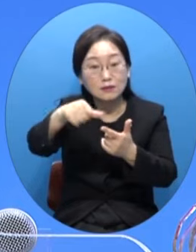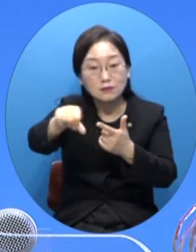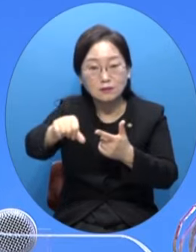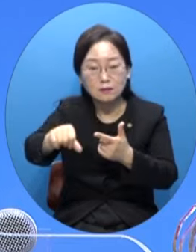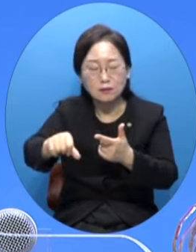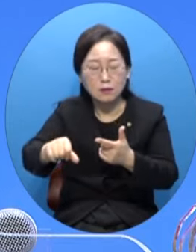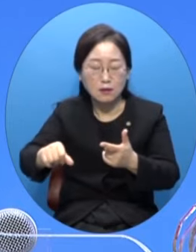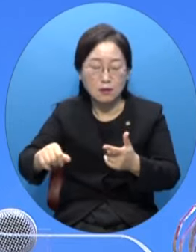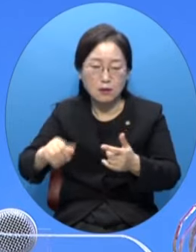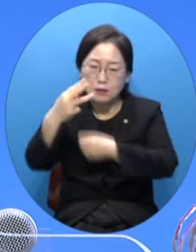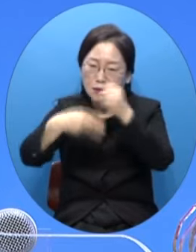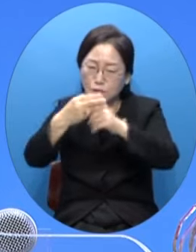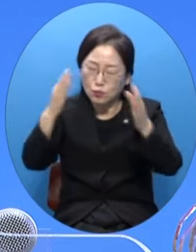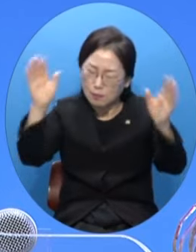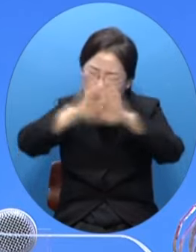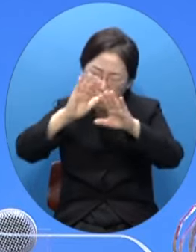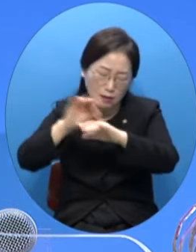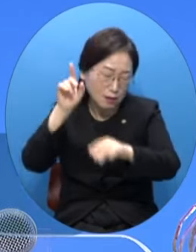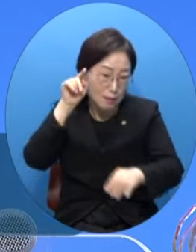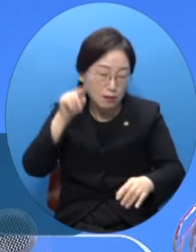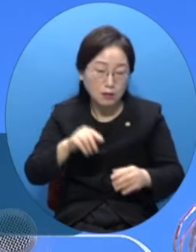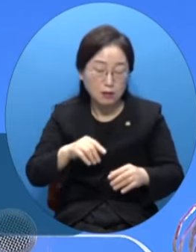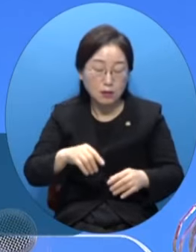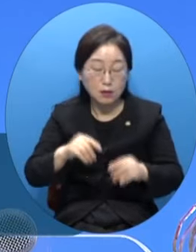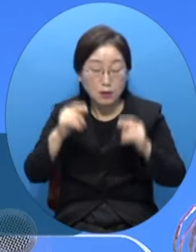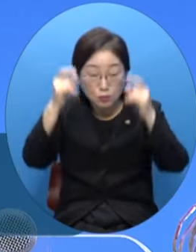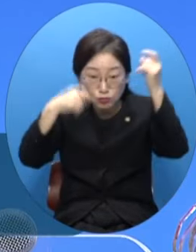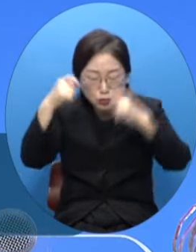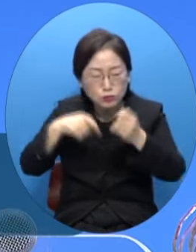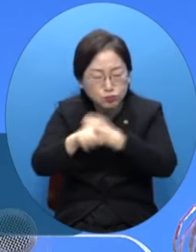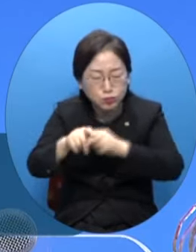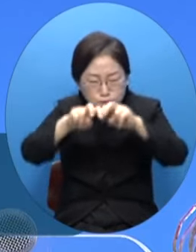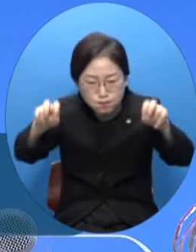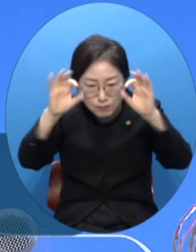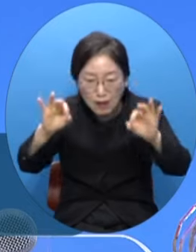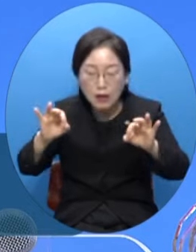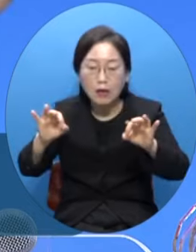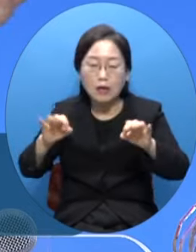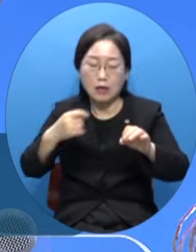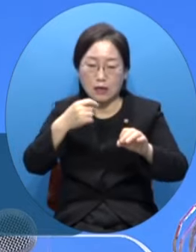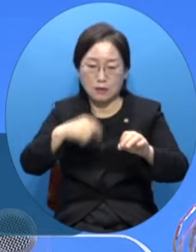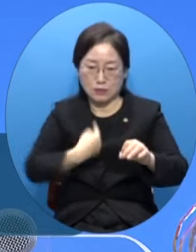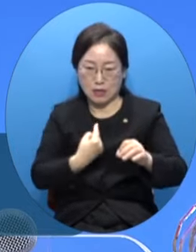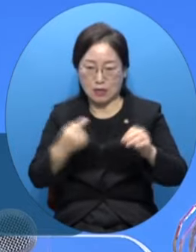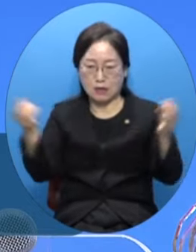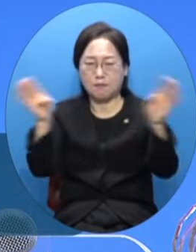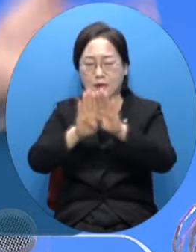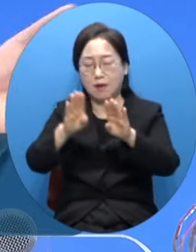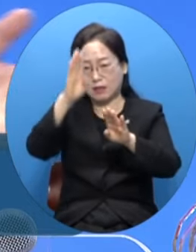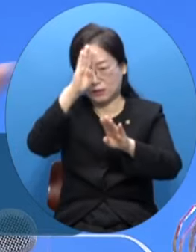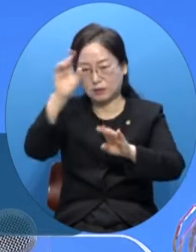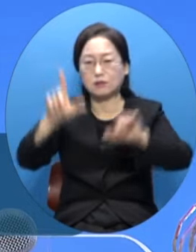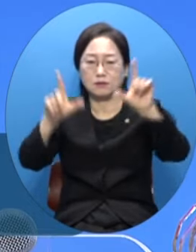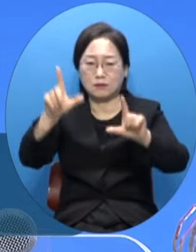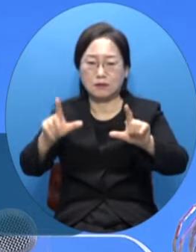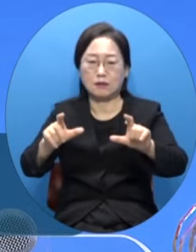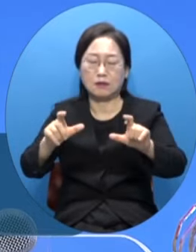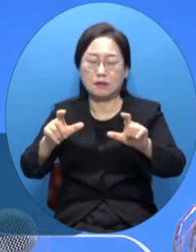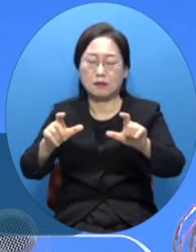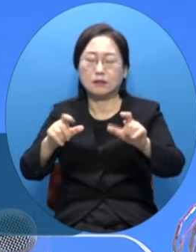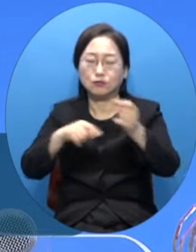년 또 3년 동안 울었는데 알고 보니까 자폐증이라는 판단을 받았습니다. 그러니까 아버지도 돌아가시고